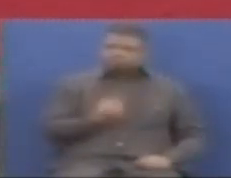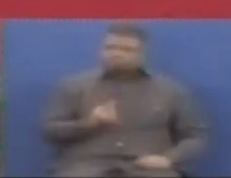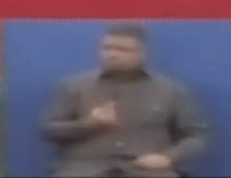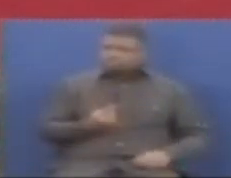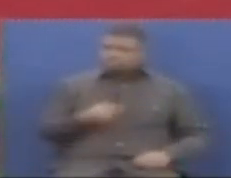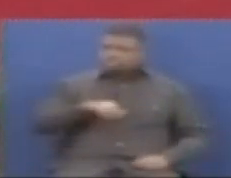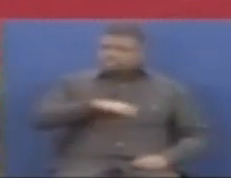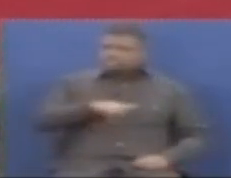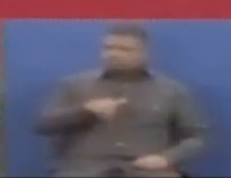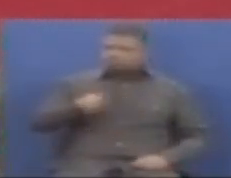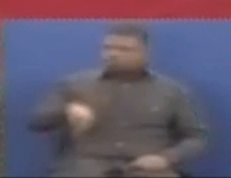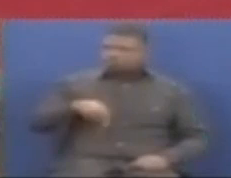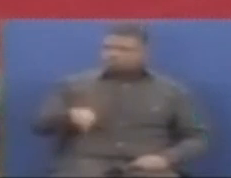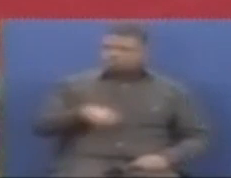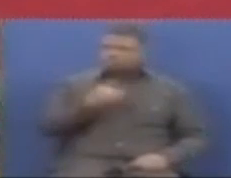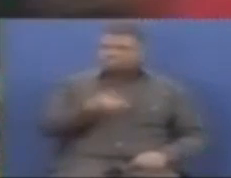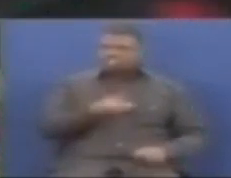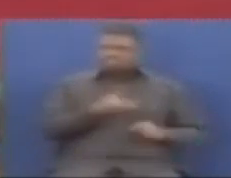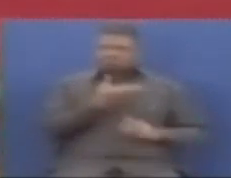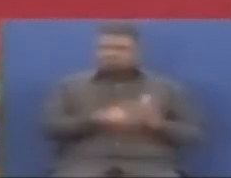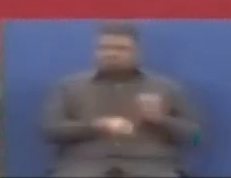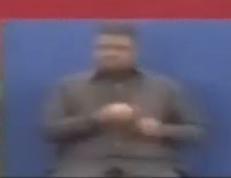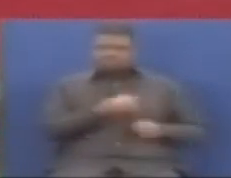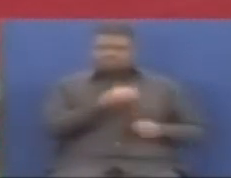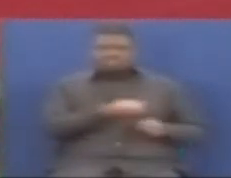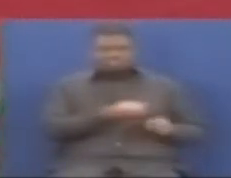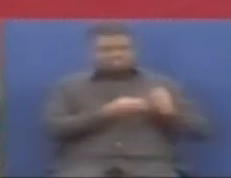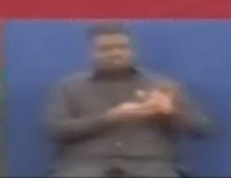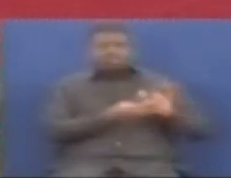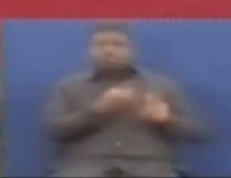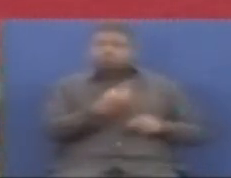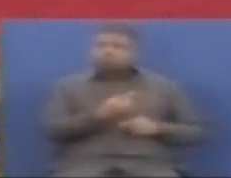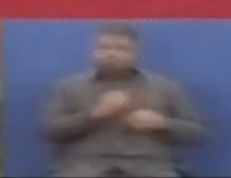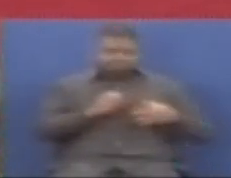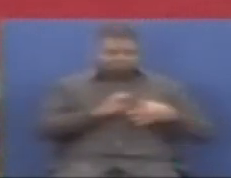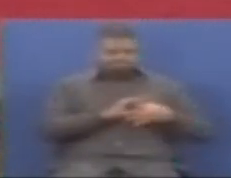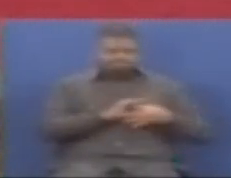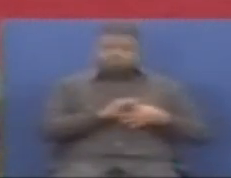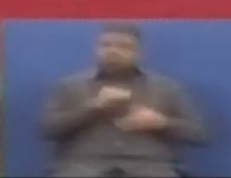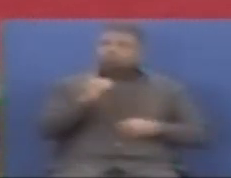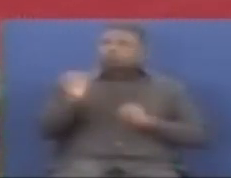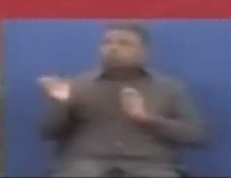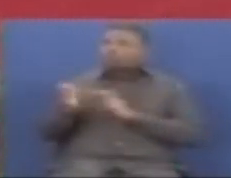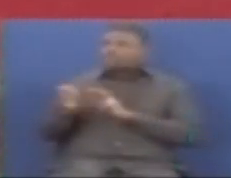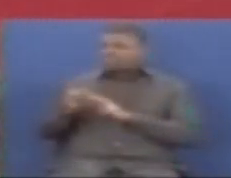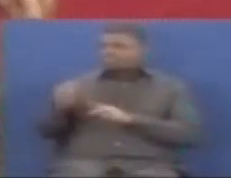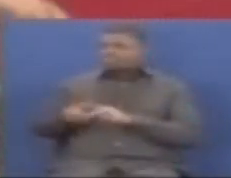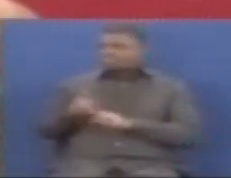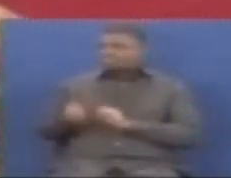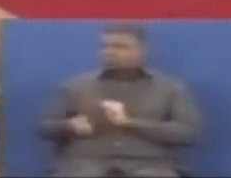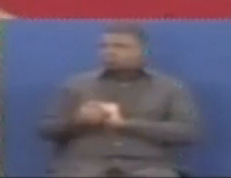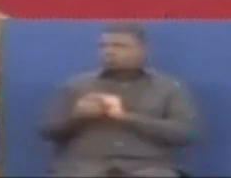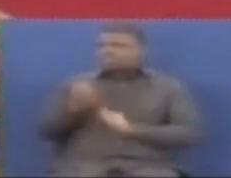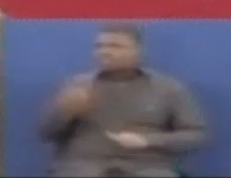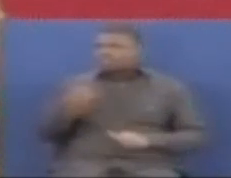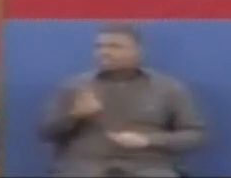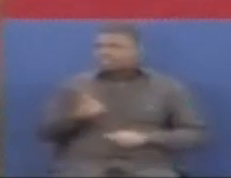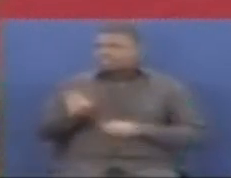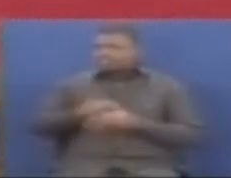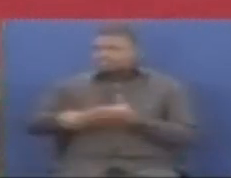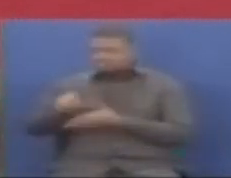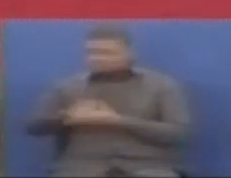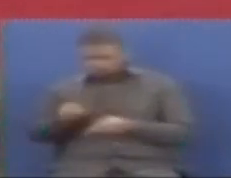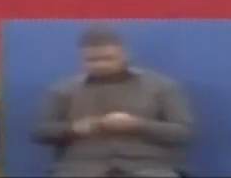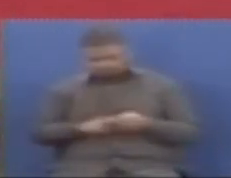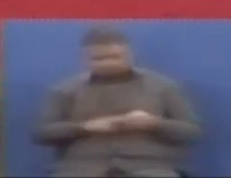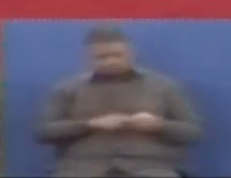Katika jimbo la Korogwe vijijini, jumla ya vijiji 71 vitaunganishwa umeme. Aidha, vijiji 14 vya halmashauri